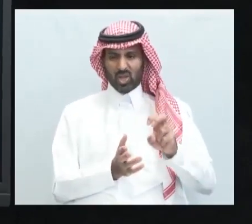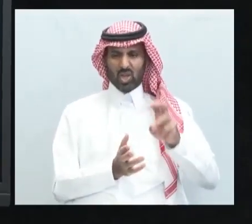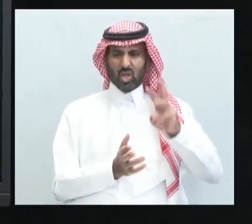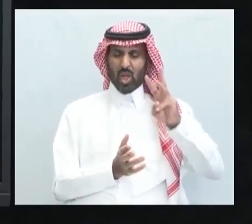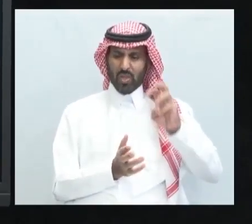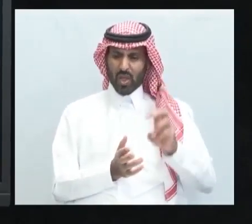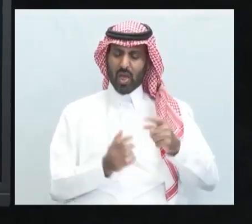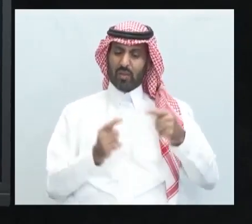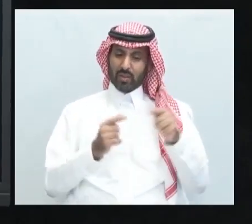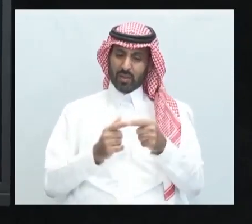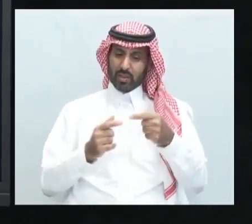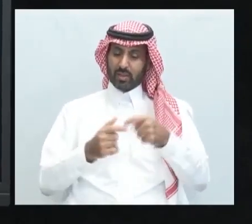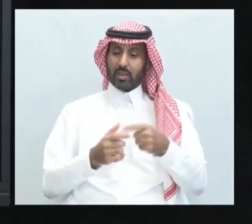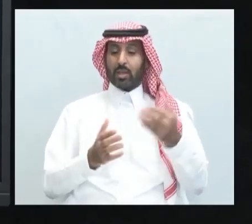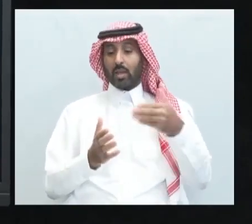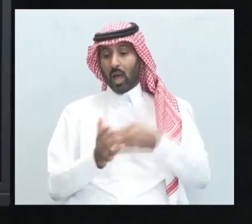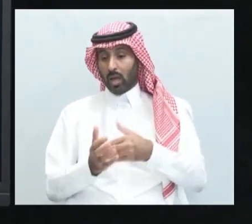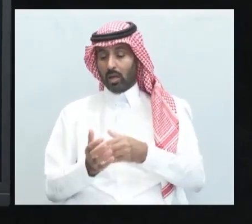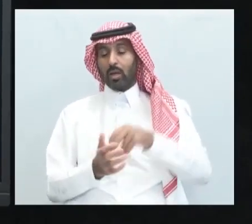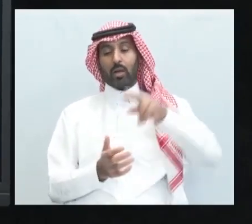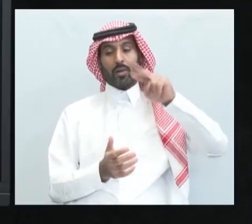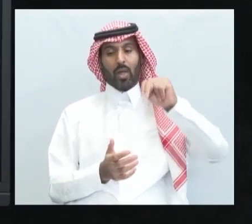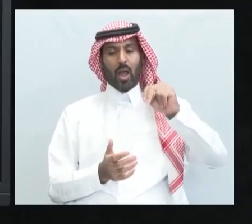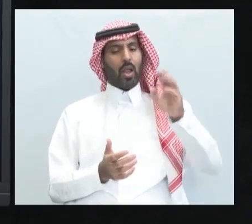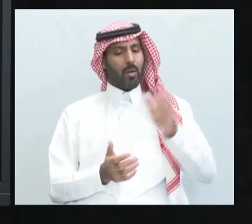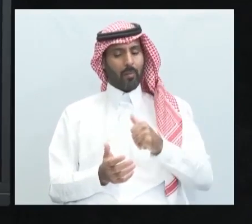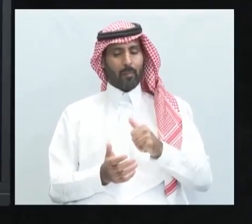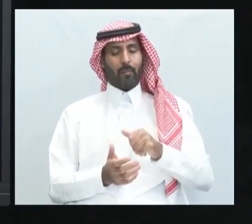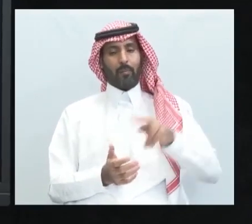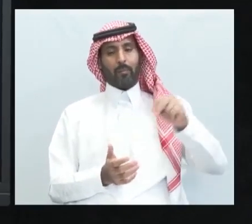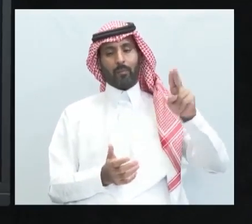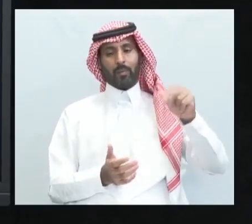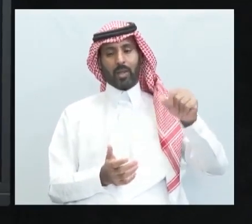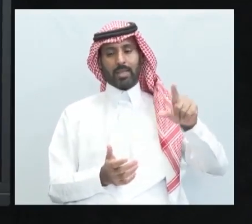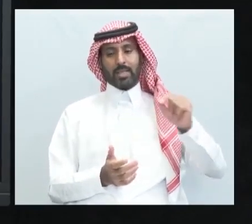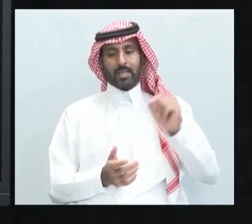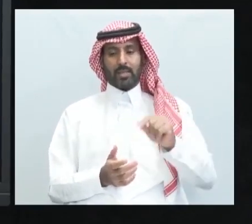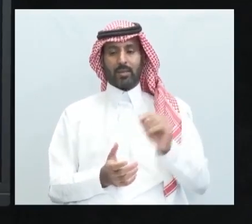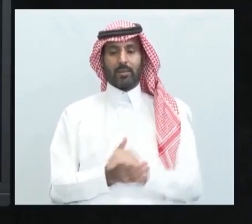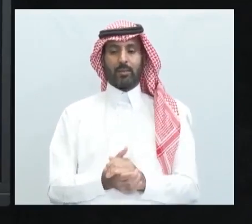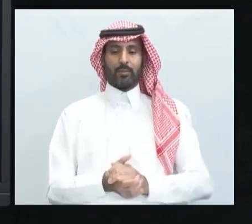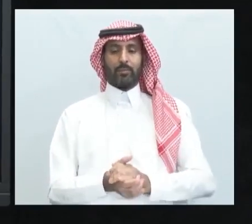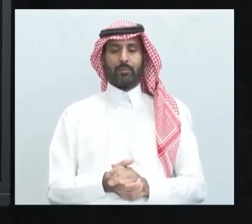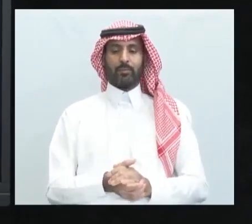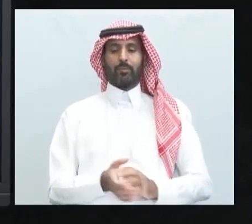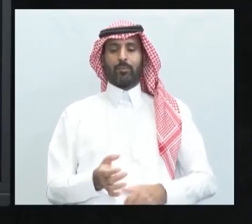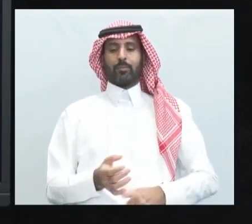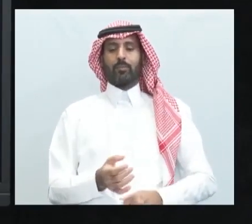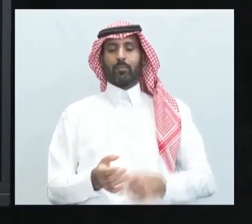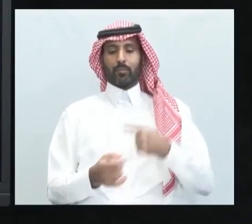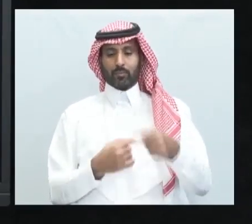ان سلسله العقد انتهت الى ان تصل الى لو كان هنا قيمه اعرف ان هنالك عقده تليها